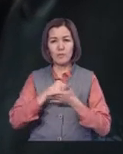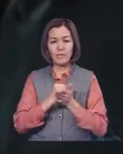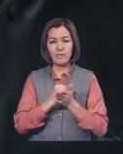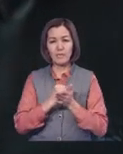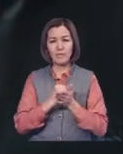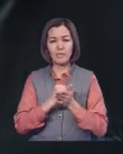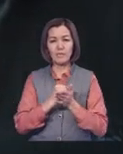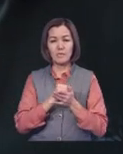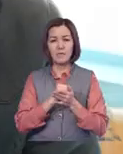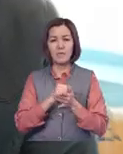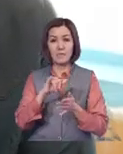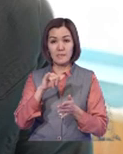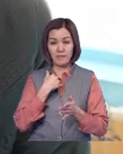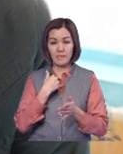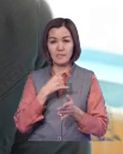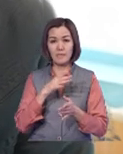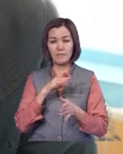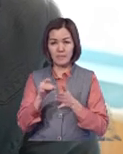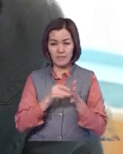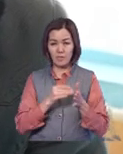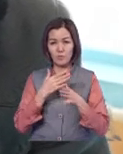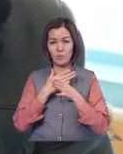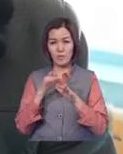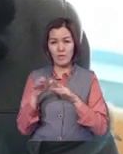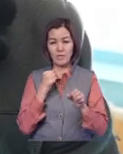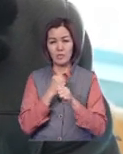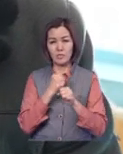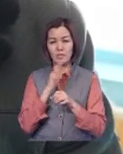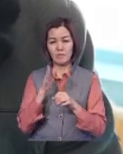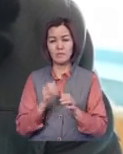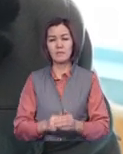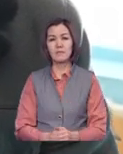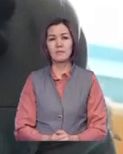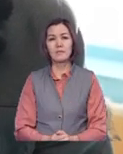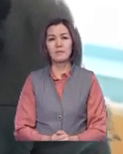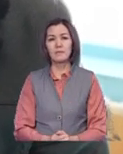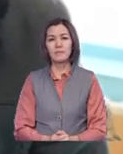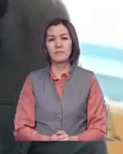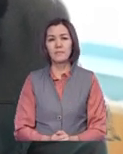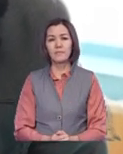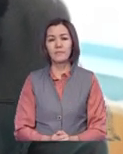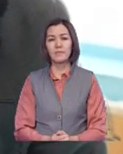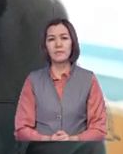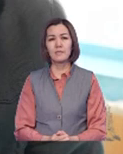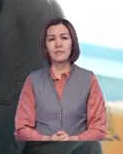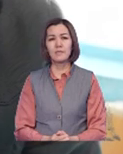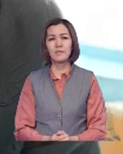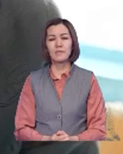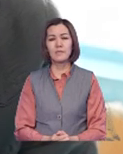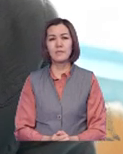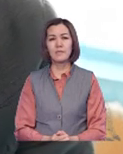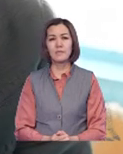жатырмыз. Арнайы атлов бригадасы дейміз, жұмыс жасап жатыр. Мына екі бригада жұмыс істеп жатыр.